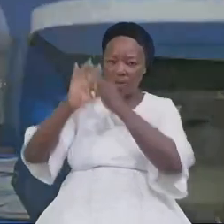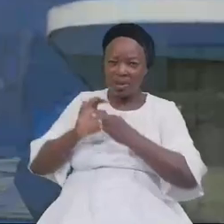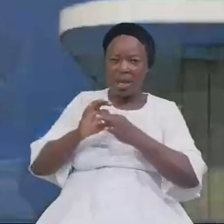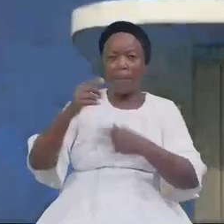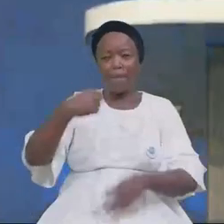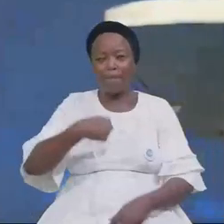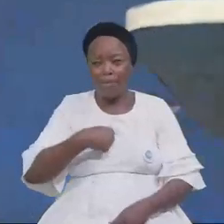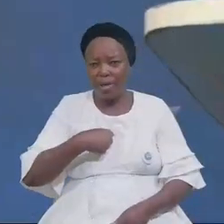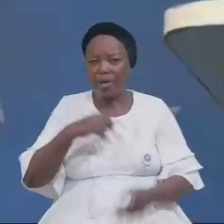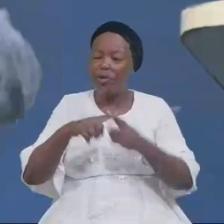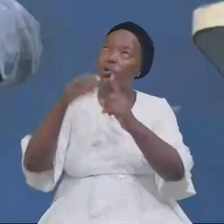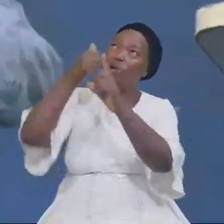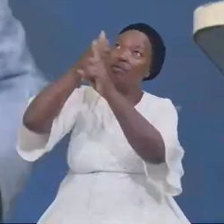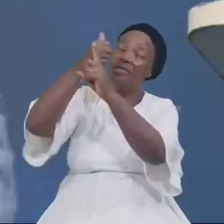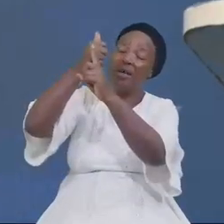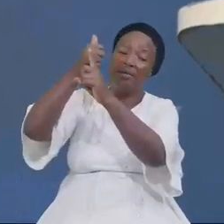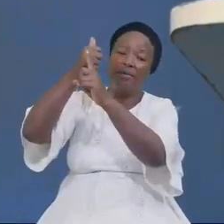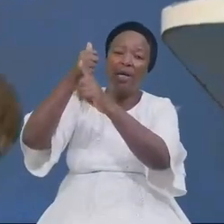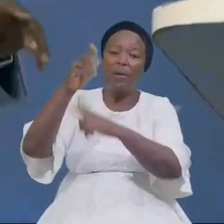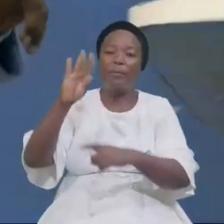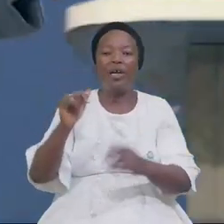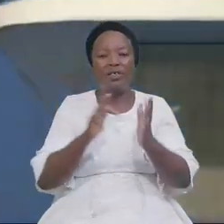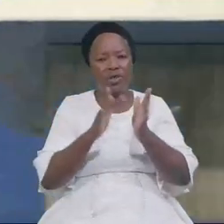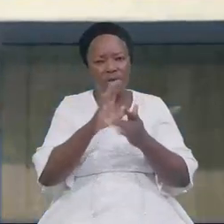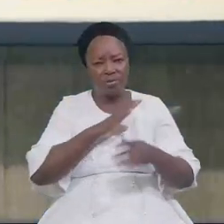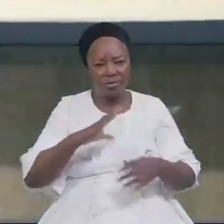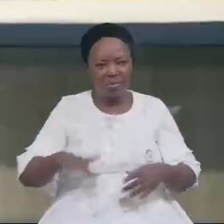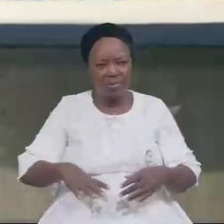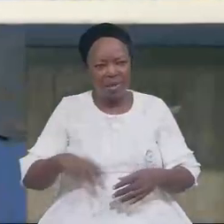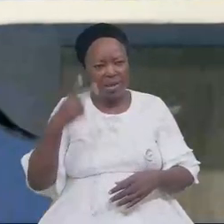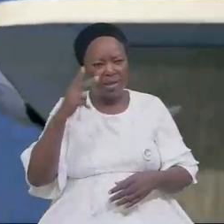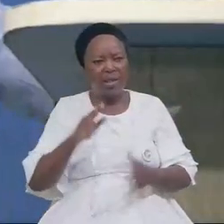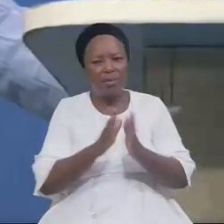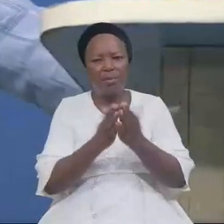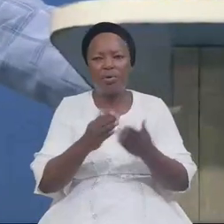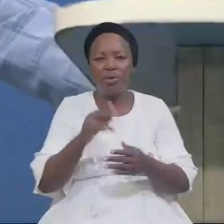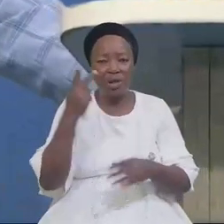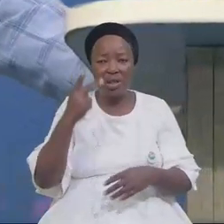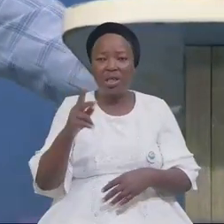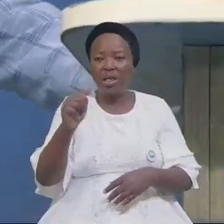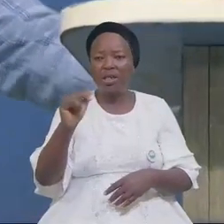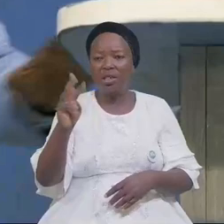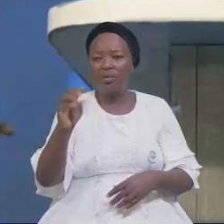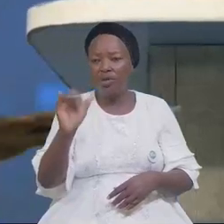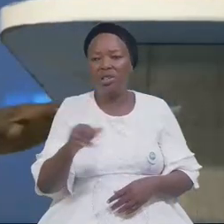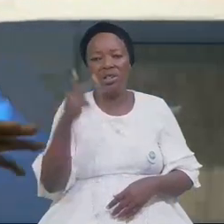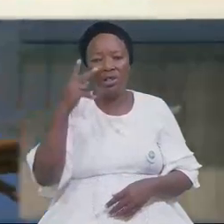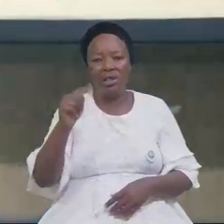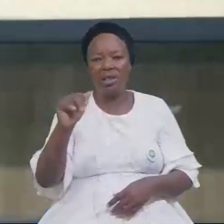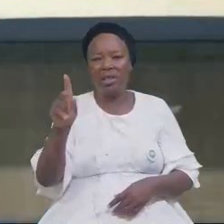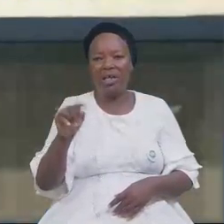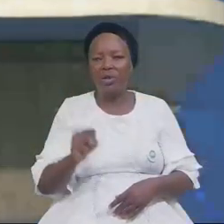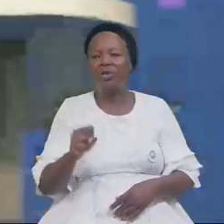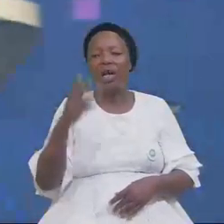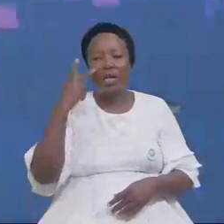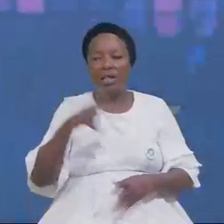il m'a réconcilié avec lui. Par Jésus-Christ. Regardez Timothée, Tite, Épaphrodite. Regardez